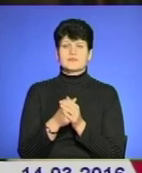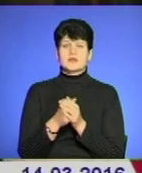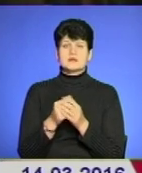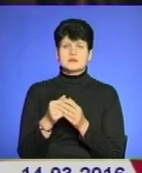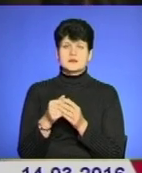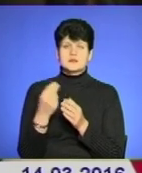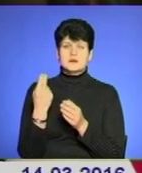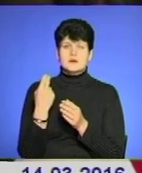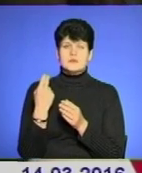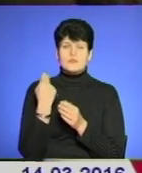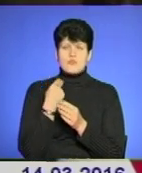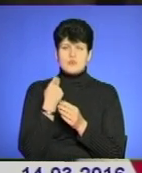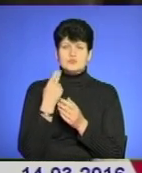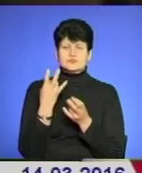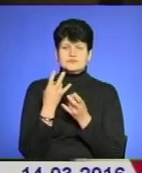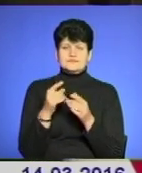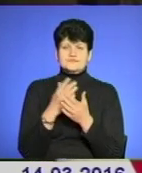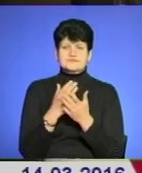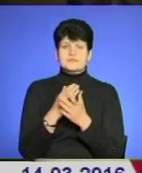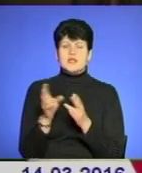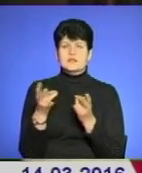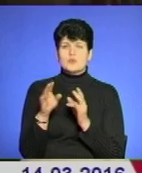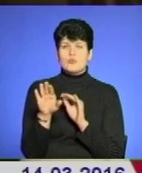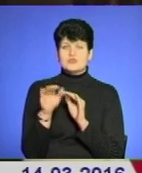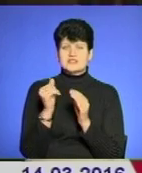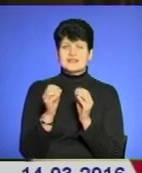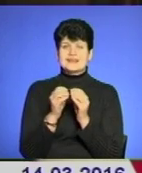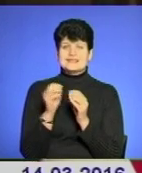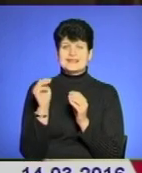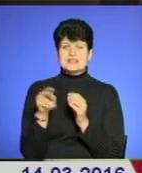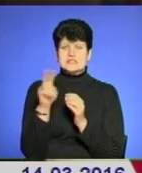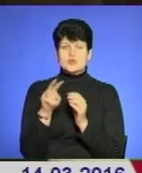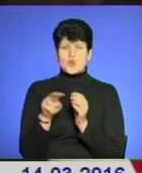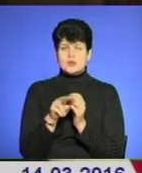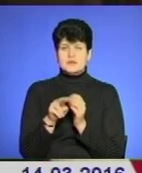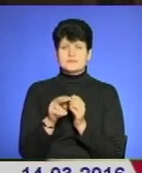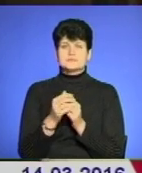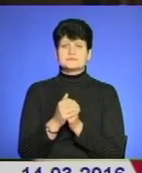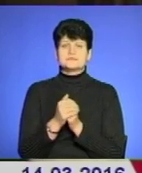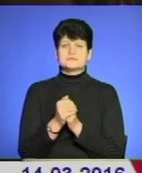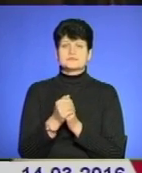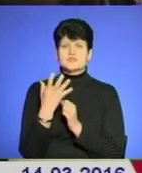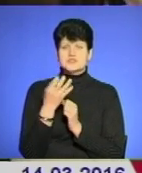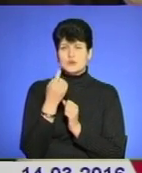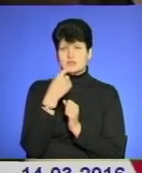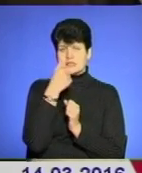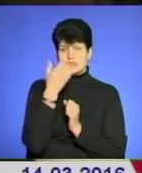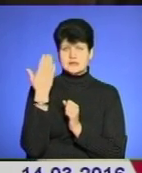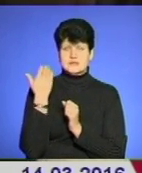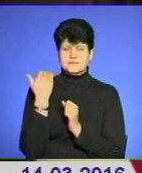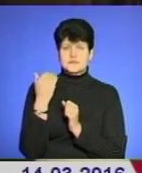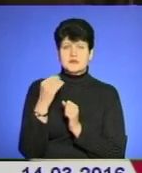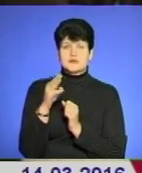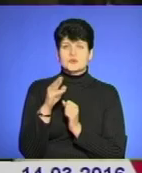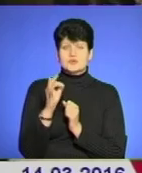нам приходиться, ми позичили біля 10 тисяч доларів ще рік тому,